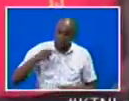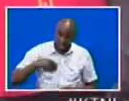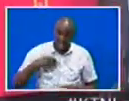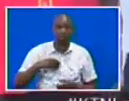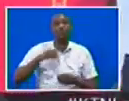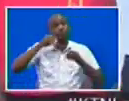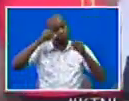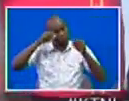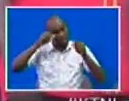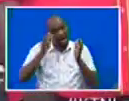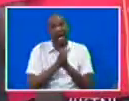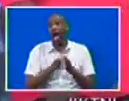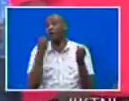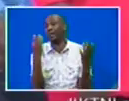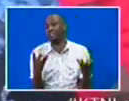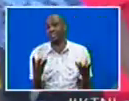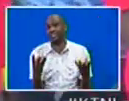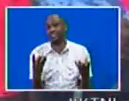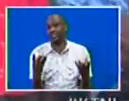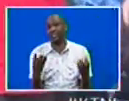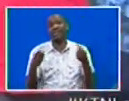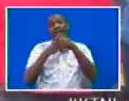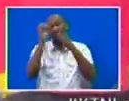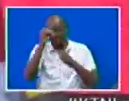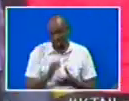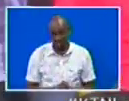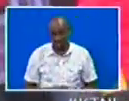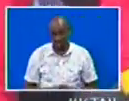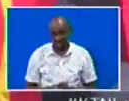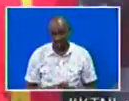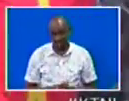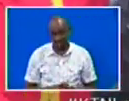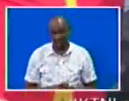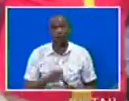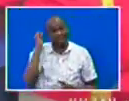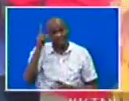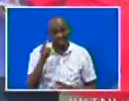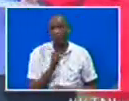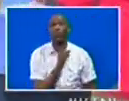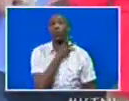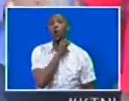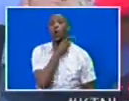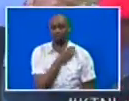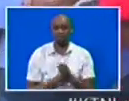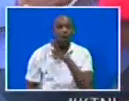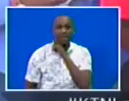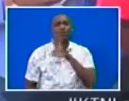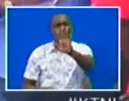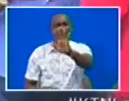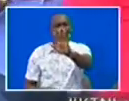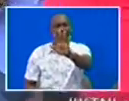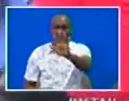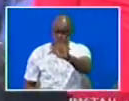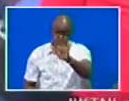unga shilingi 90. Unaelewana? No, kuna